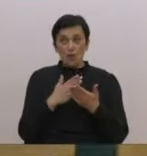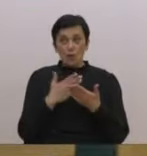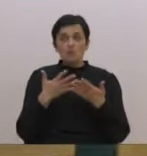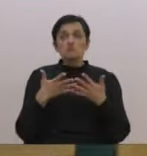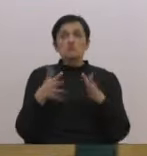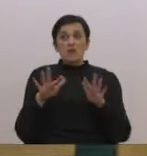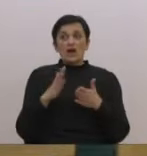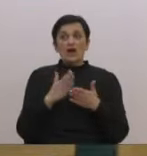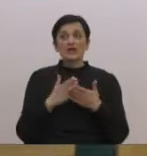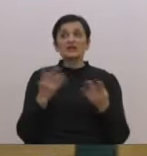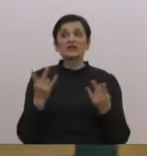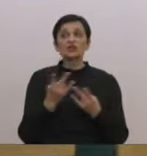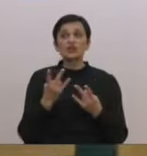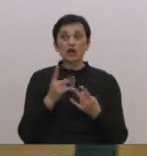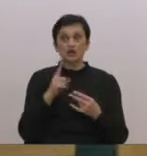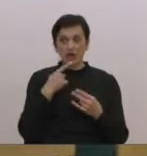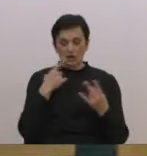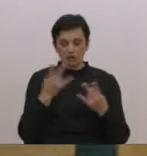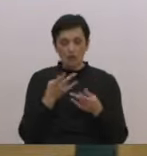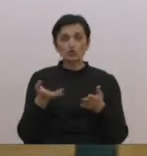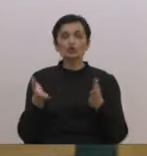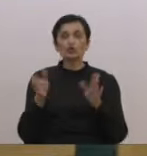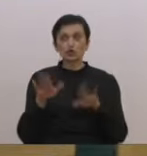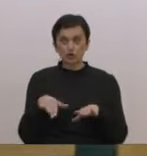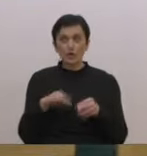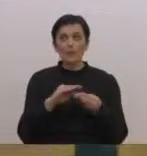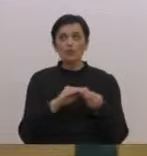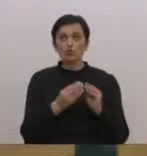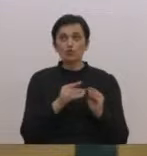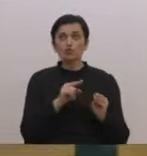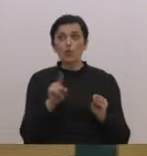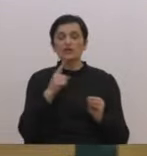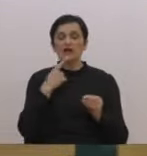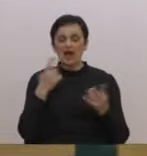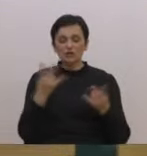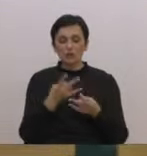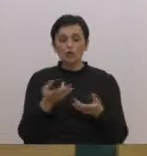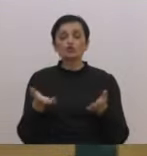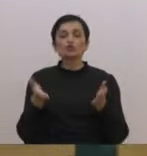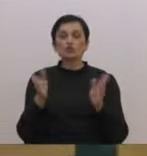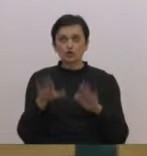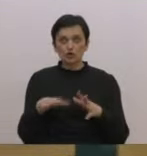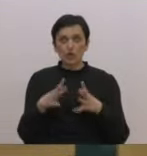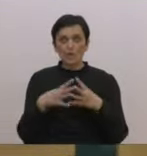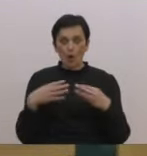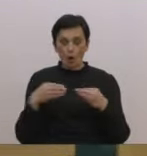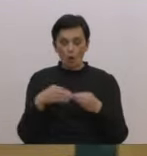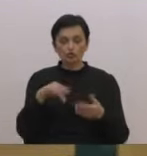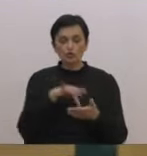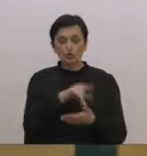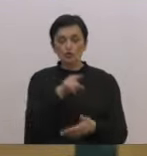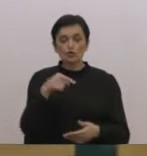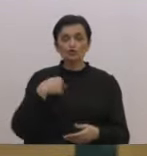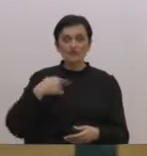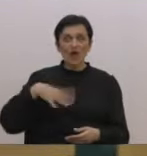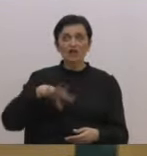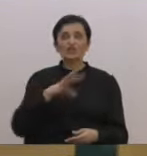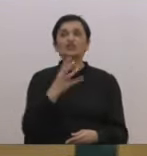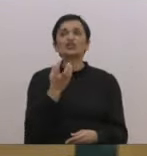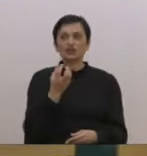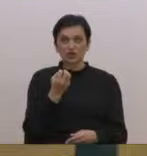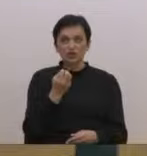მეტი საჭირო, რა თქმა უნდა, რჩება არაერთი პრობლემა, რა თქმა უნდა, რჩება არაერთი ოჯახი და მოქალაქე ჩვენს ქვეყანაში, ვისაც კიდევ